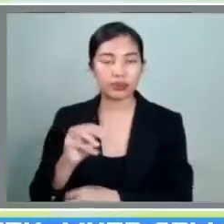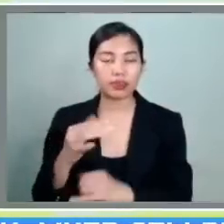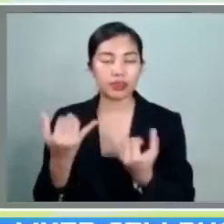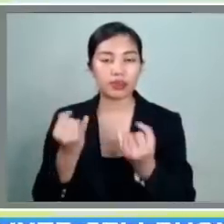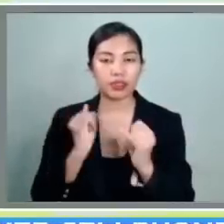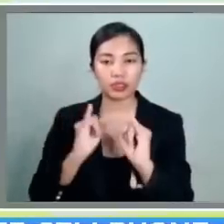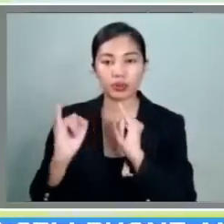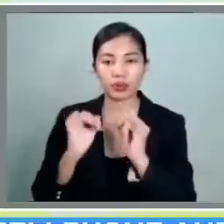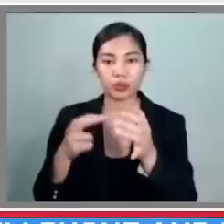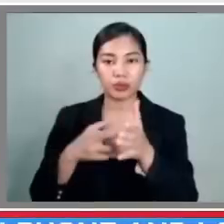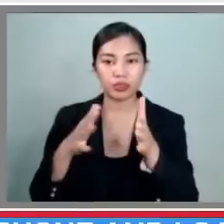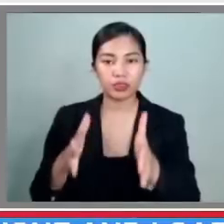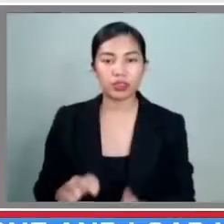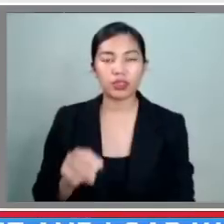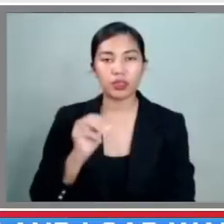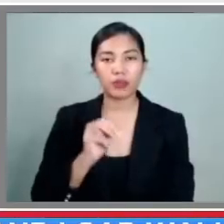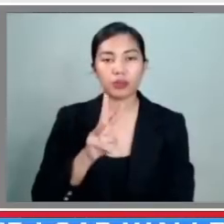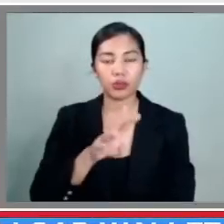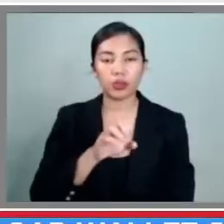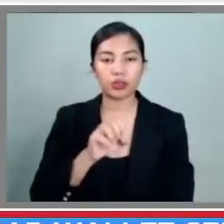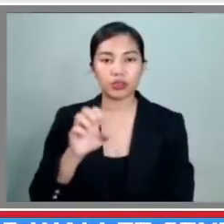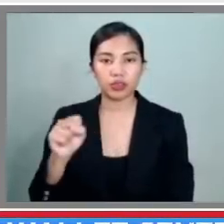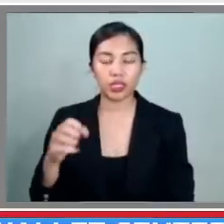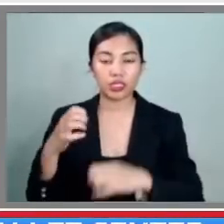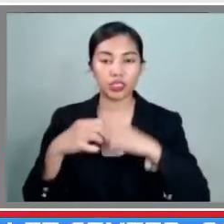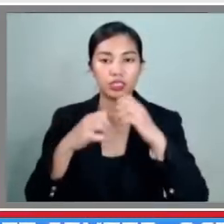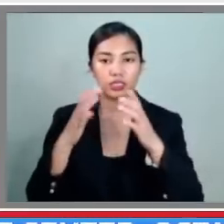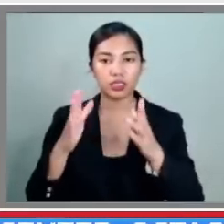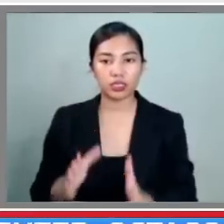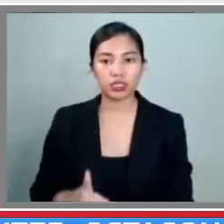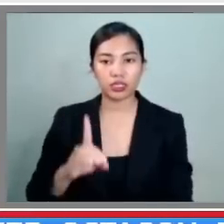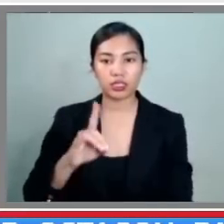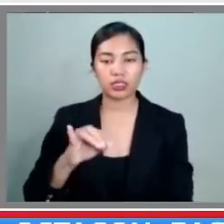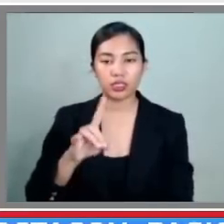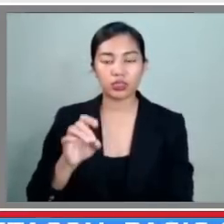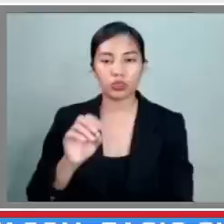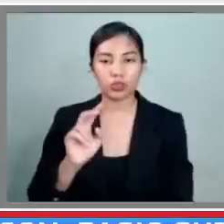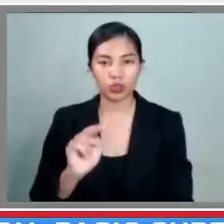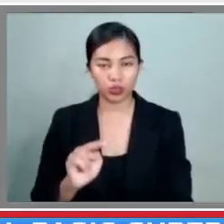MWSS na si Engineer Patrick James Dizon. Magandang umaga at welcome po sa Balitang Hali.